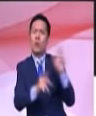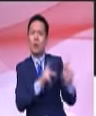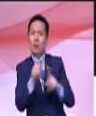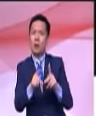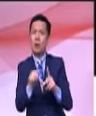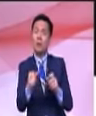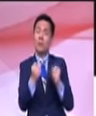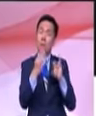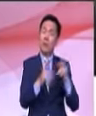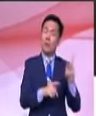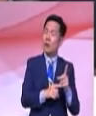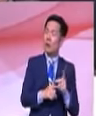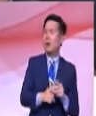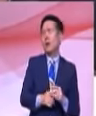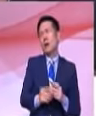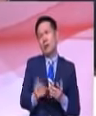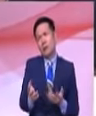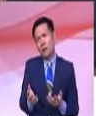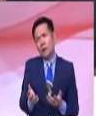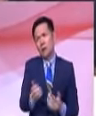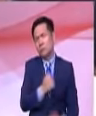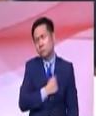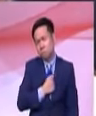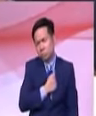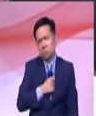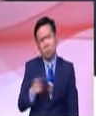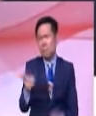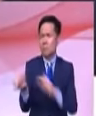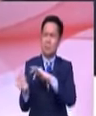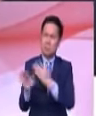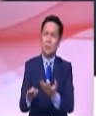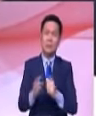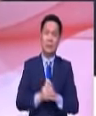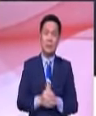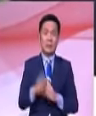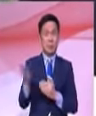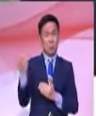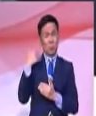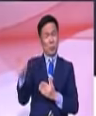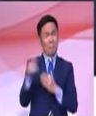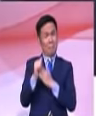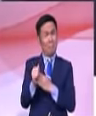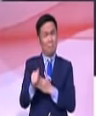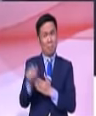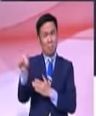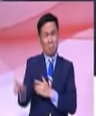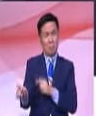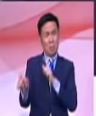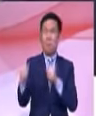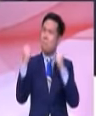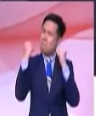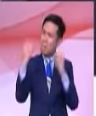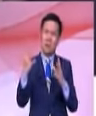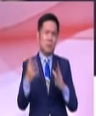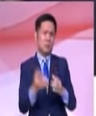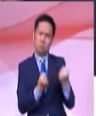mengenalinya. Beliau adalah seorang pemimpin pada zamannya dulu telah banyak